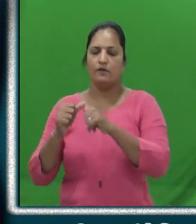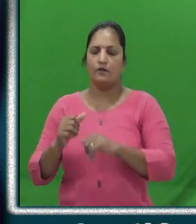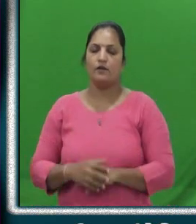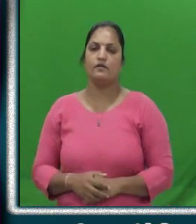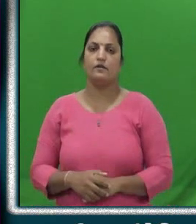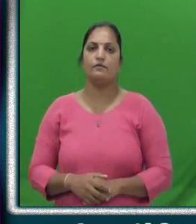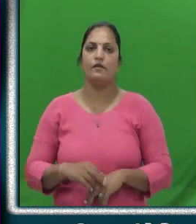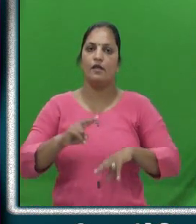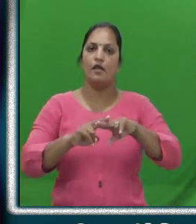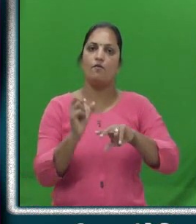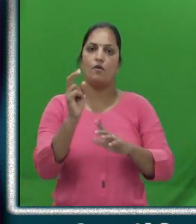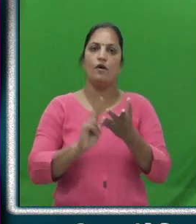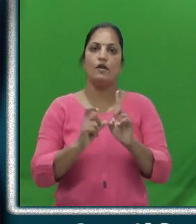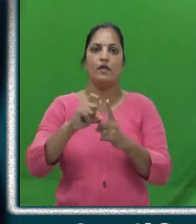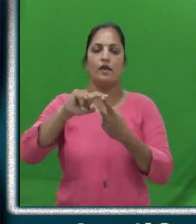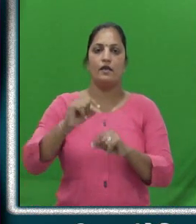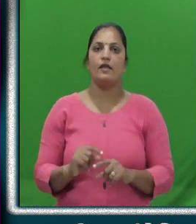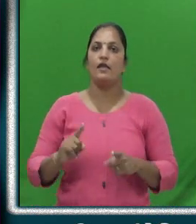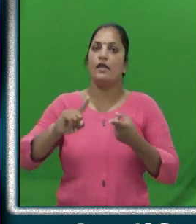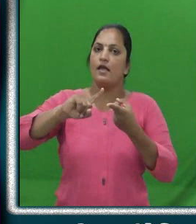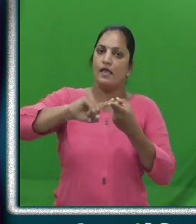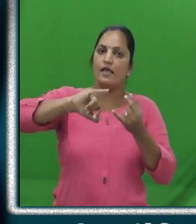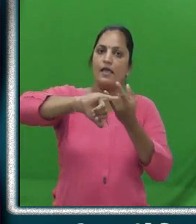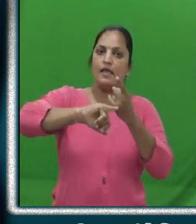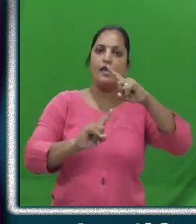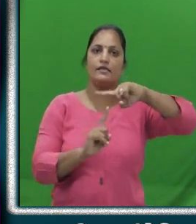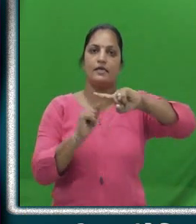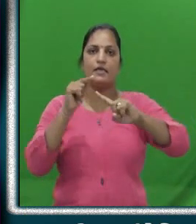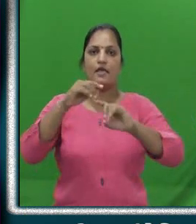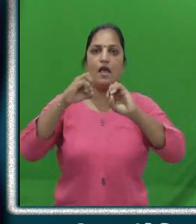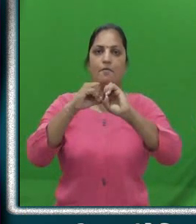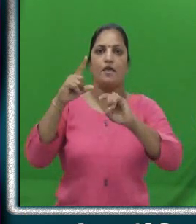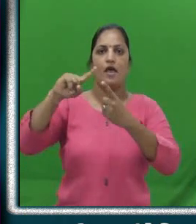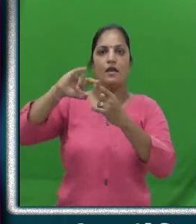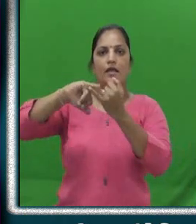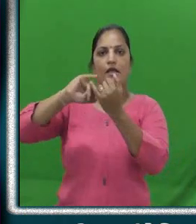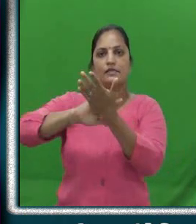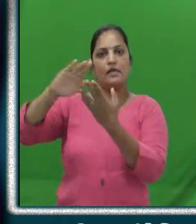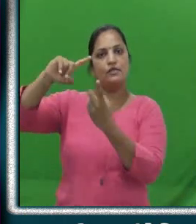ઝડપથી વિદ્યાર્થીઓ, ફાઉન્ડેડ નો મતલબ થાય એસ્ટાબ્લિશ. શું થાય?